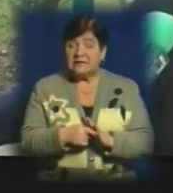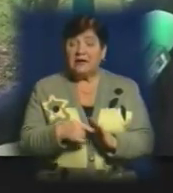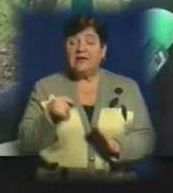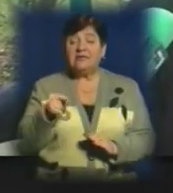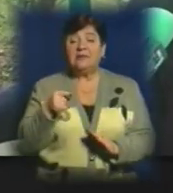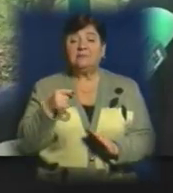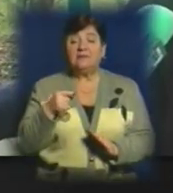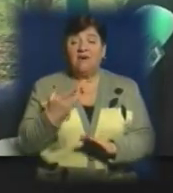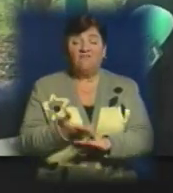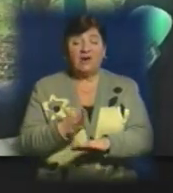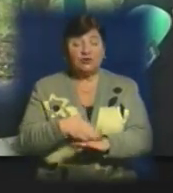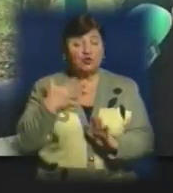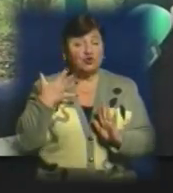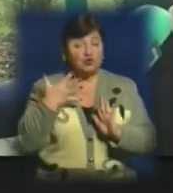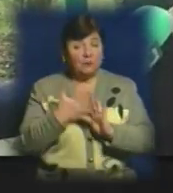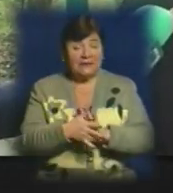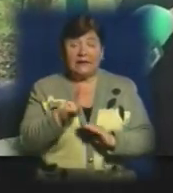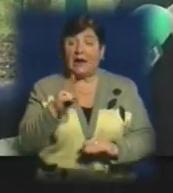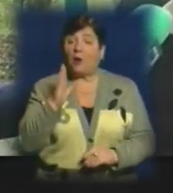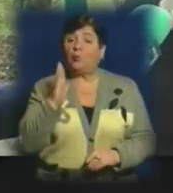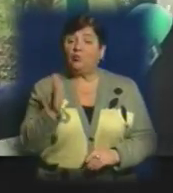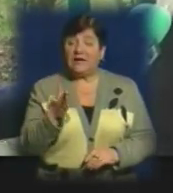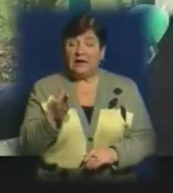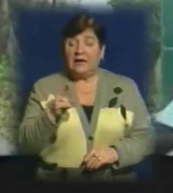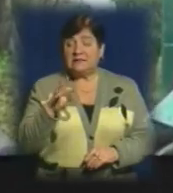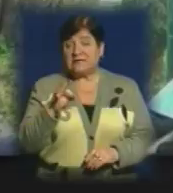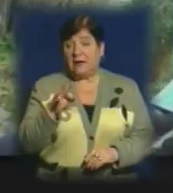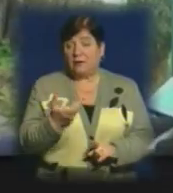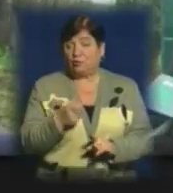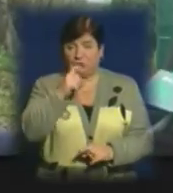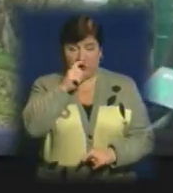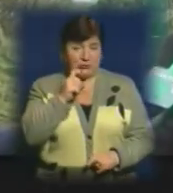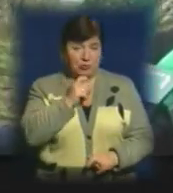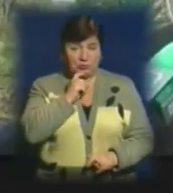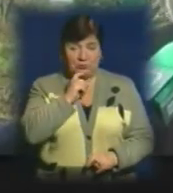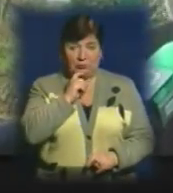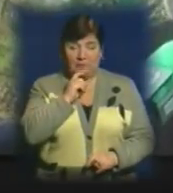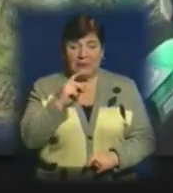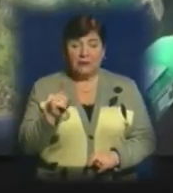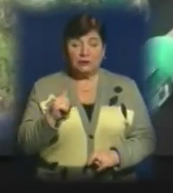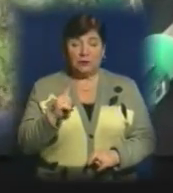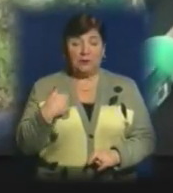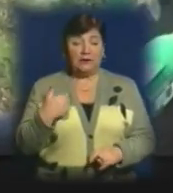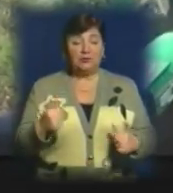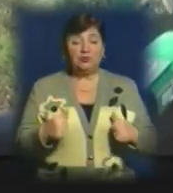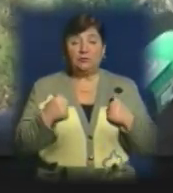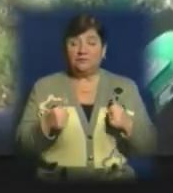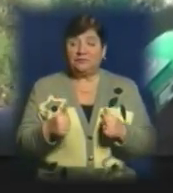зрозуміти, всю цю систему. Як воно буде, в общем, дуже незрозуміло. Поки ще не ходили, поки ще заключали, вагаємося, до кого